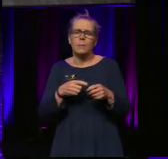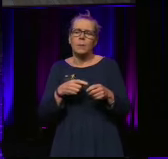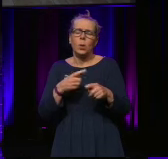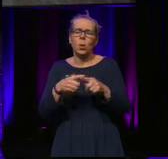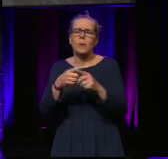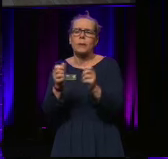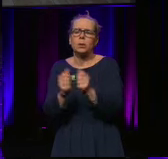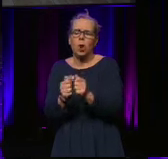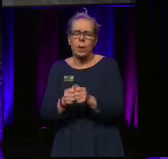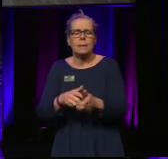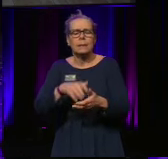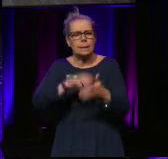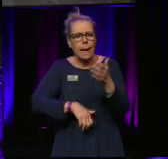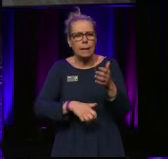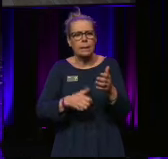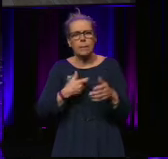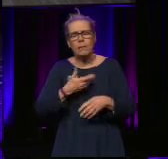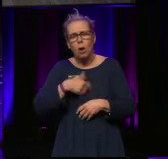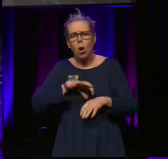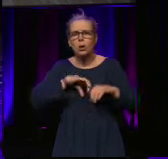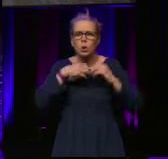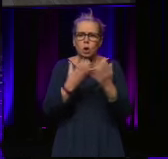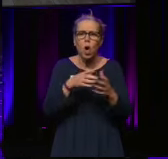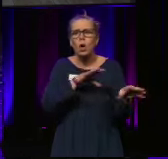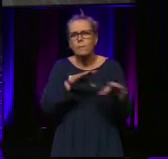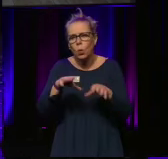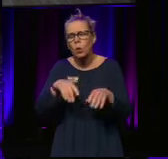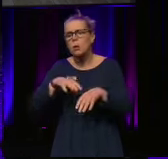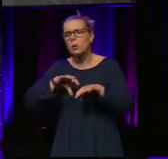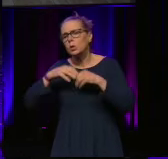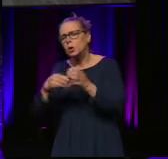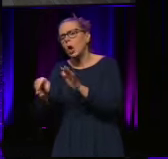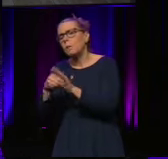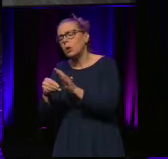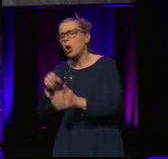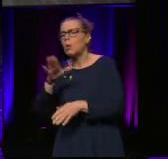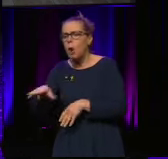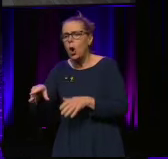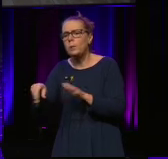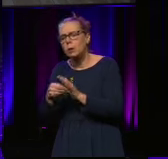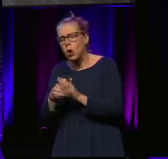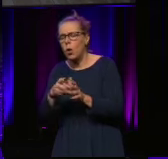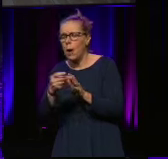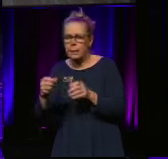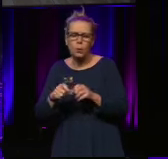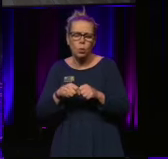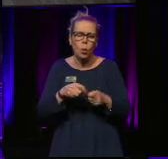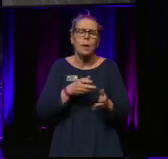folkgrupper. Man vill införa socialvård och införa socialbidrag, barnbidrag